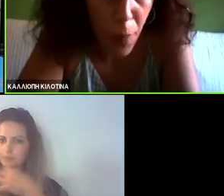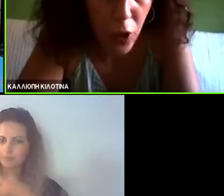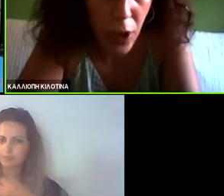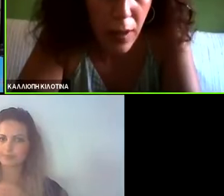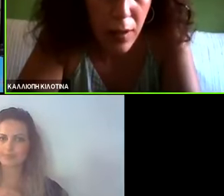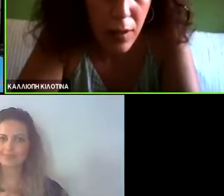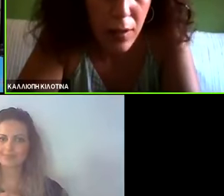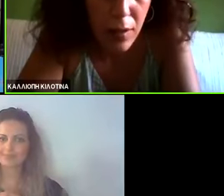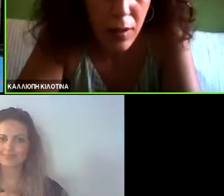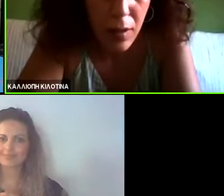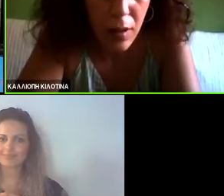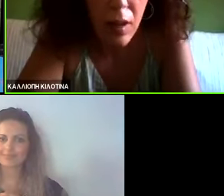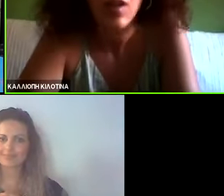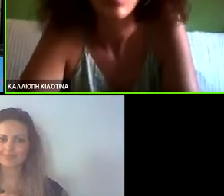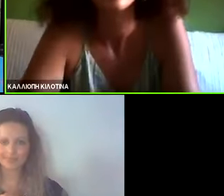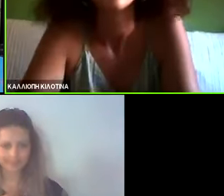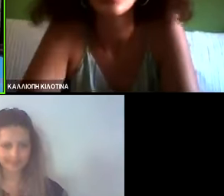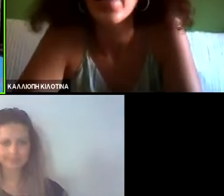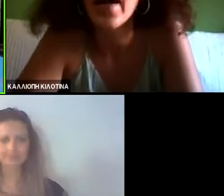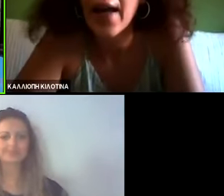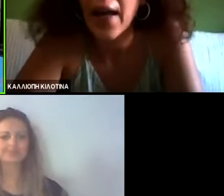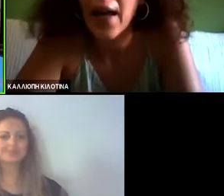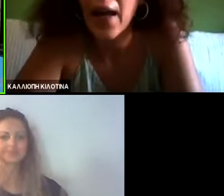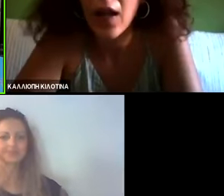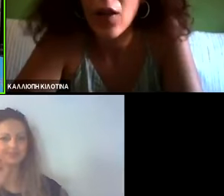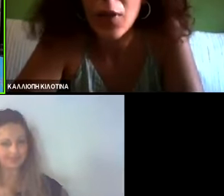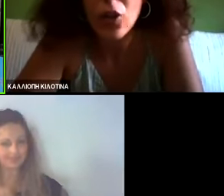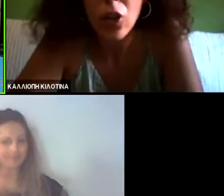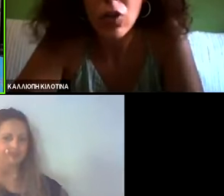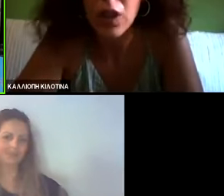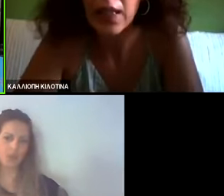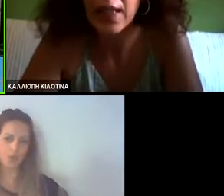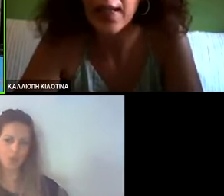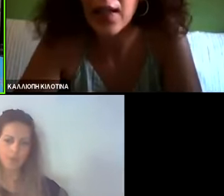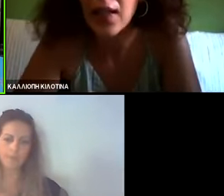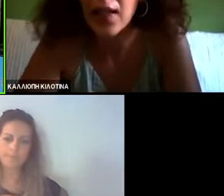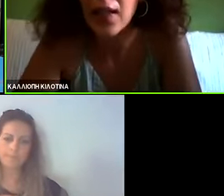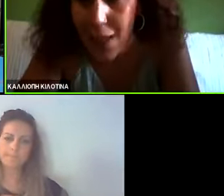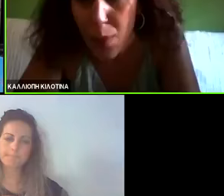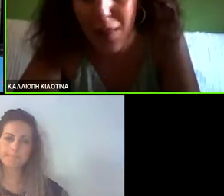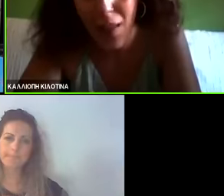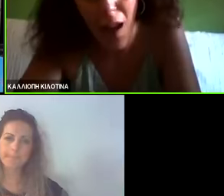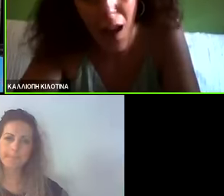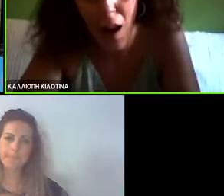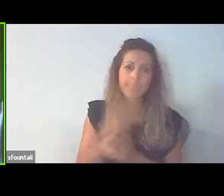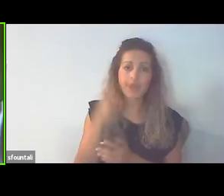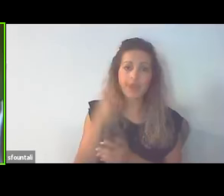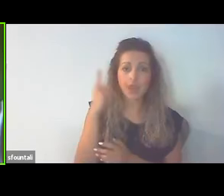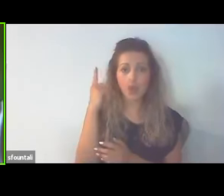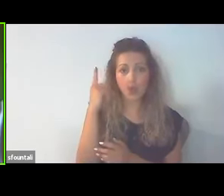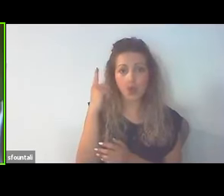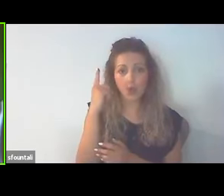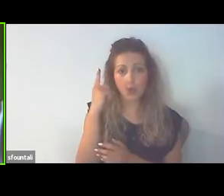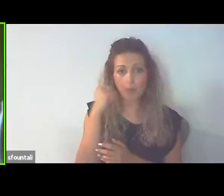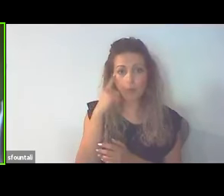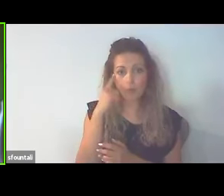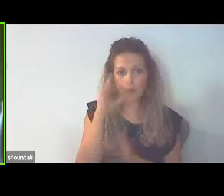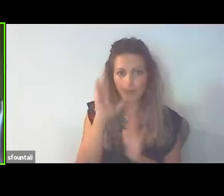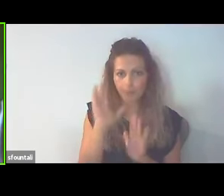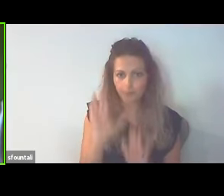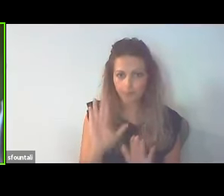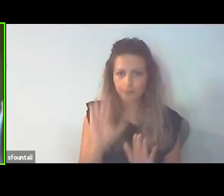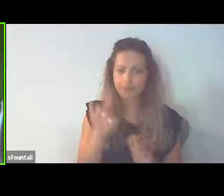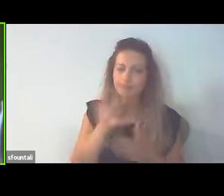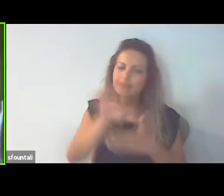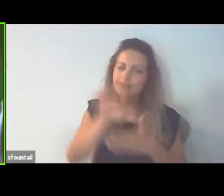Εγώ πρώτη. Ναι, Καλλιόπη, σε ακούμε. Νομίζω ότι σε σχέση με τα... Έτσι, ένα μικρό κλείσιμο στη